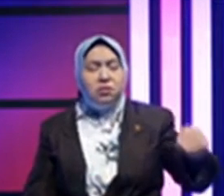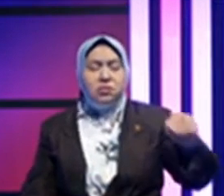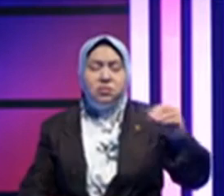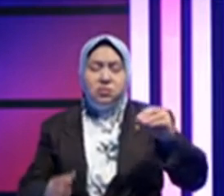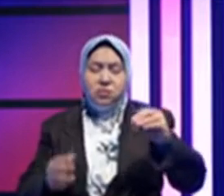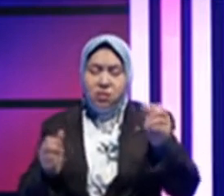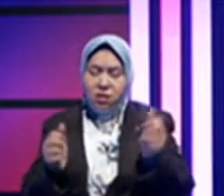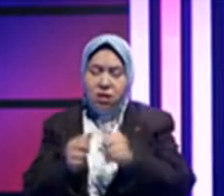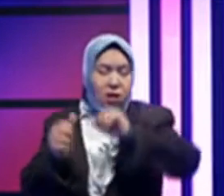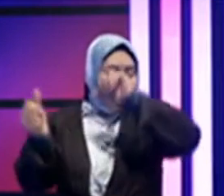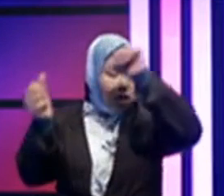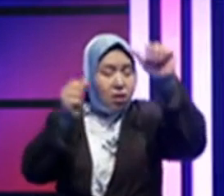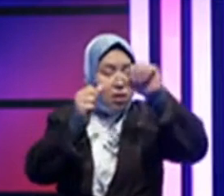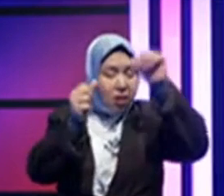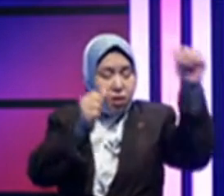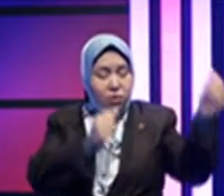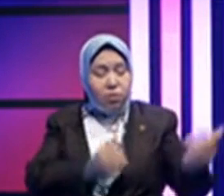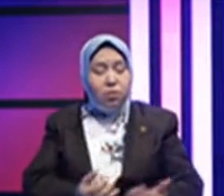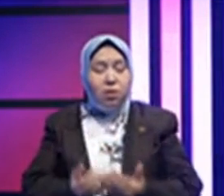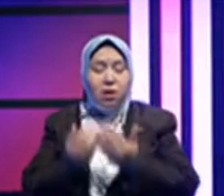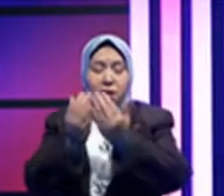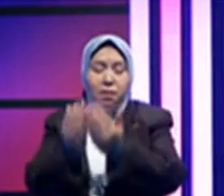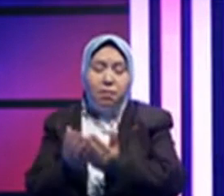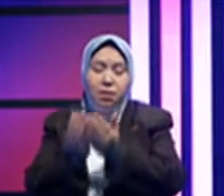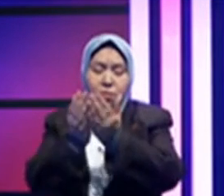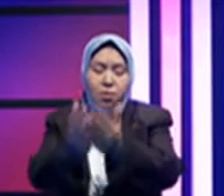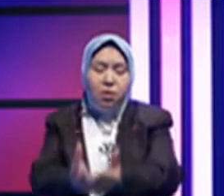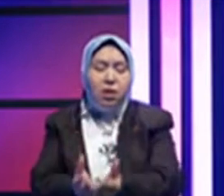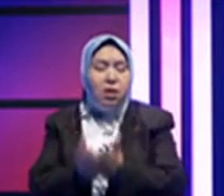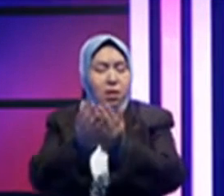ولتجري الفلك بأمره،